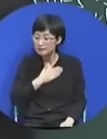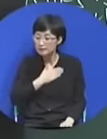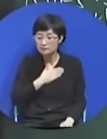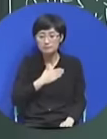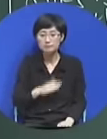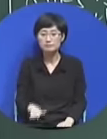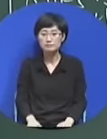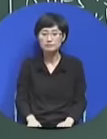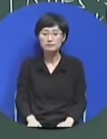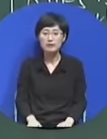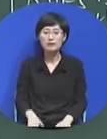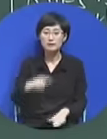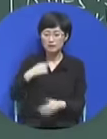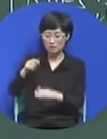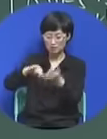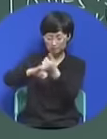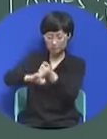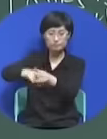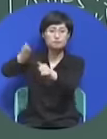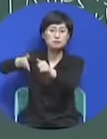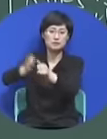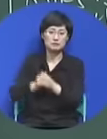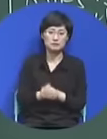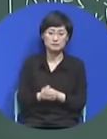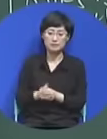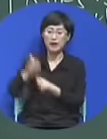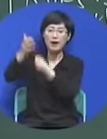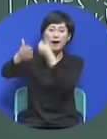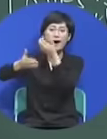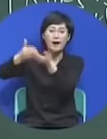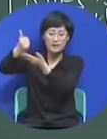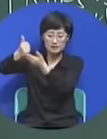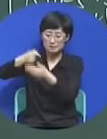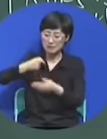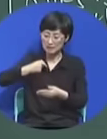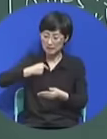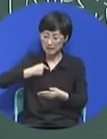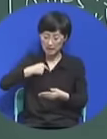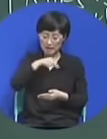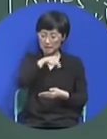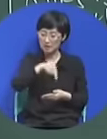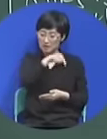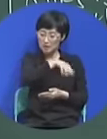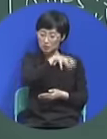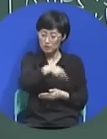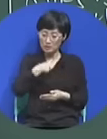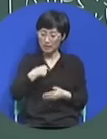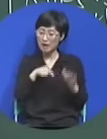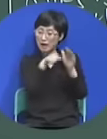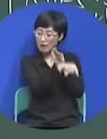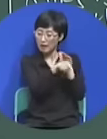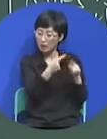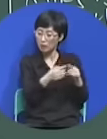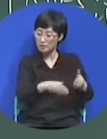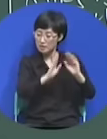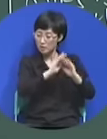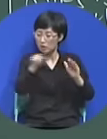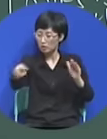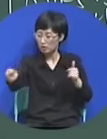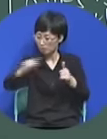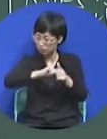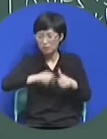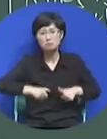나중에 마지막 얘기했어요. 说了最后一句话。 하나님은 내가 있는 곳에 너희를 필요로 하지 않으신다 그랬어.